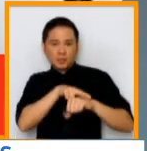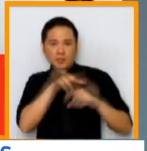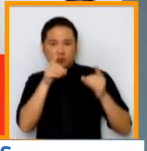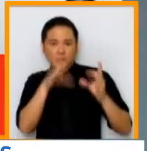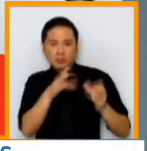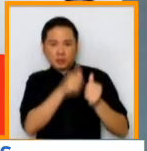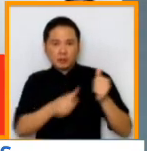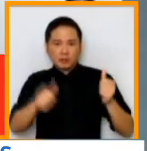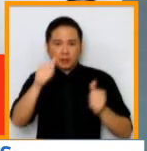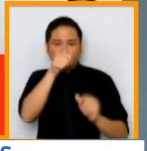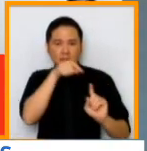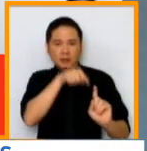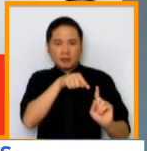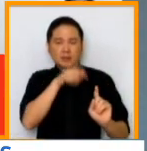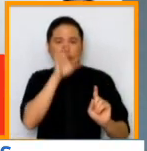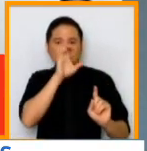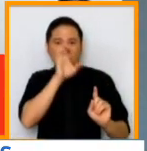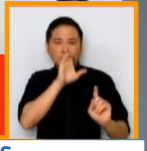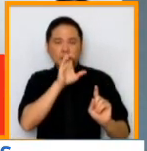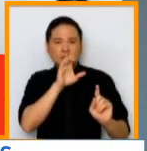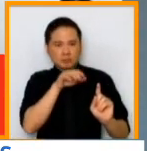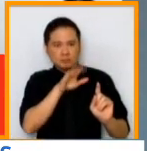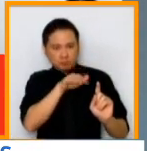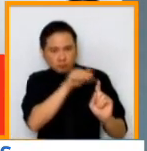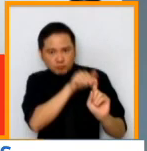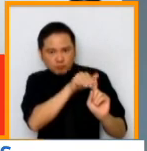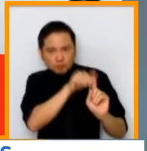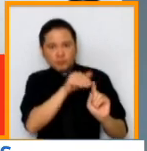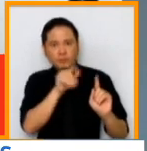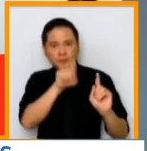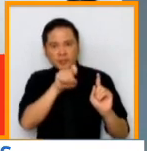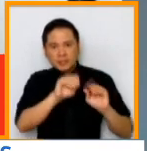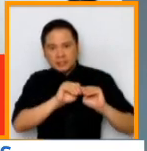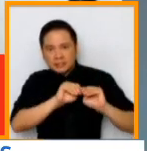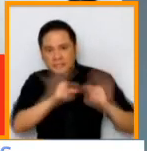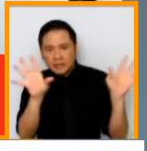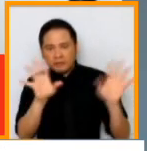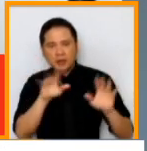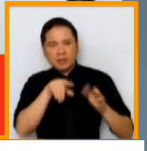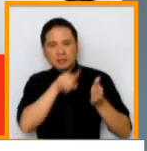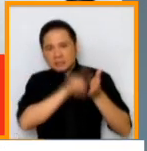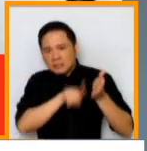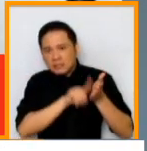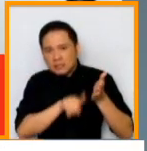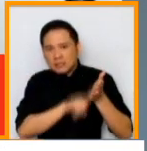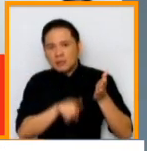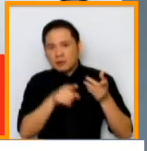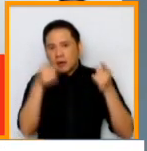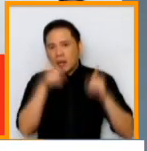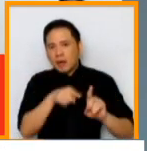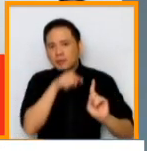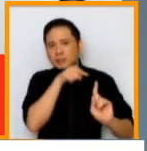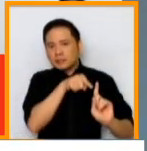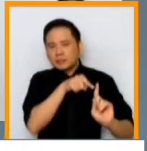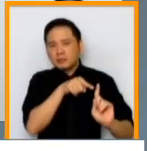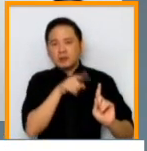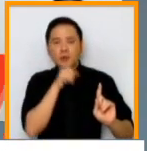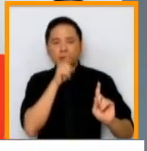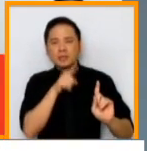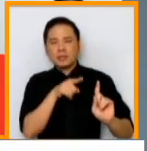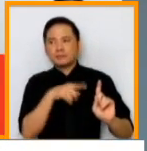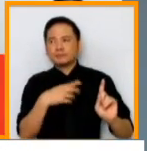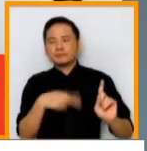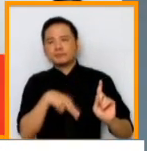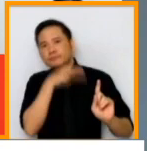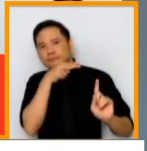Cebu to verify and investigate. Yan pong nasabing allegedly na fun run di